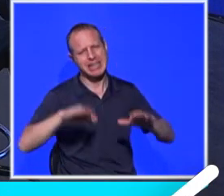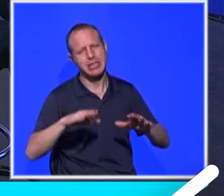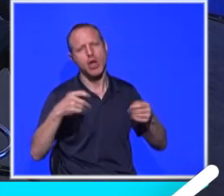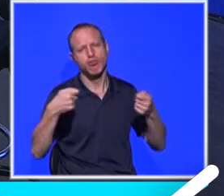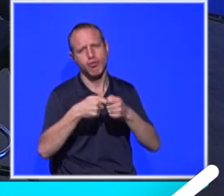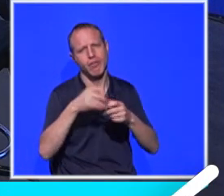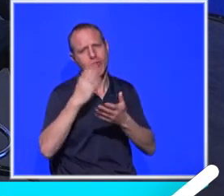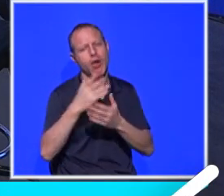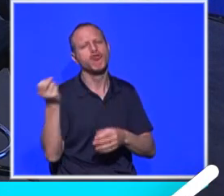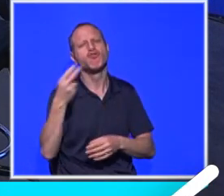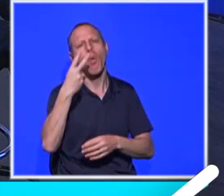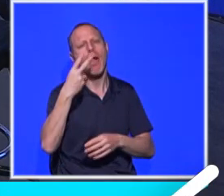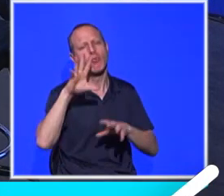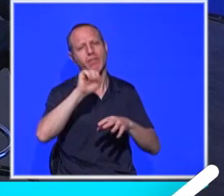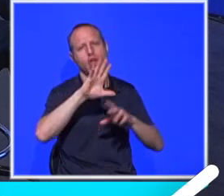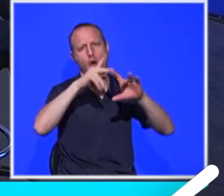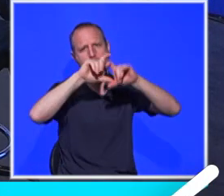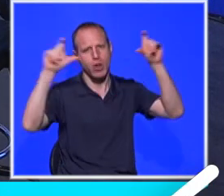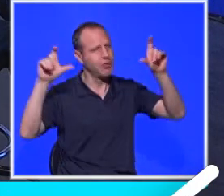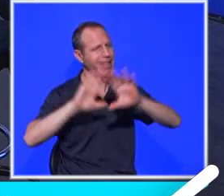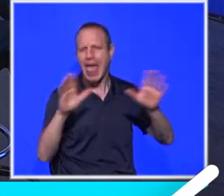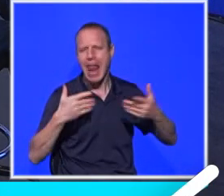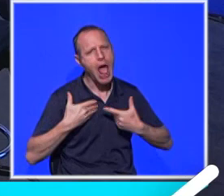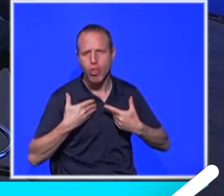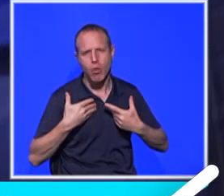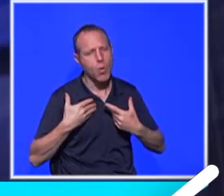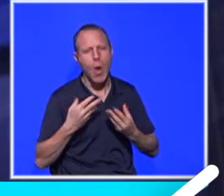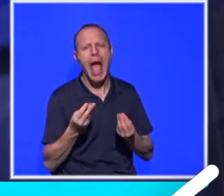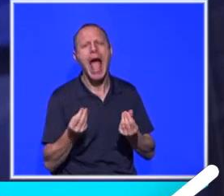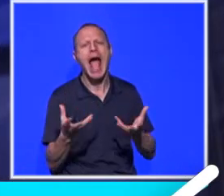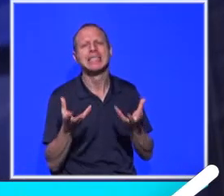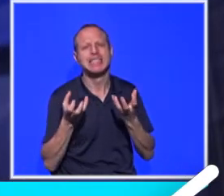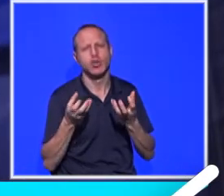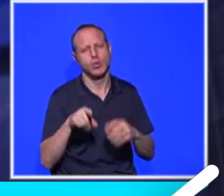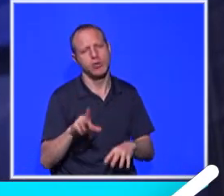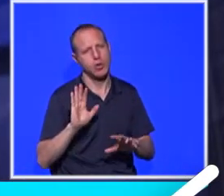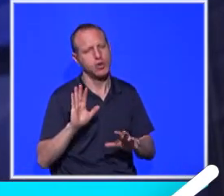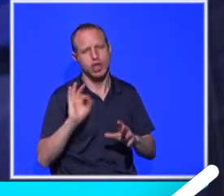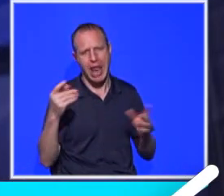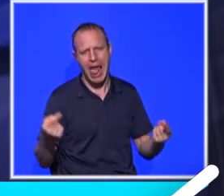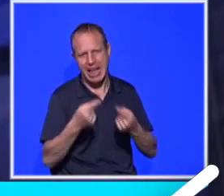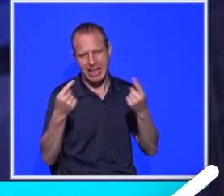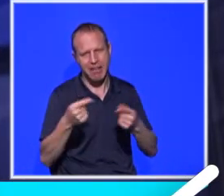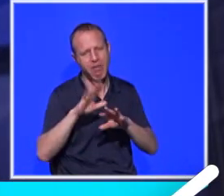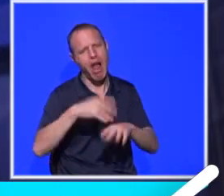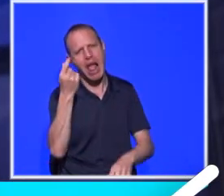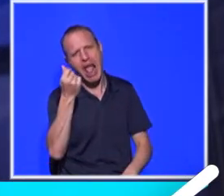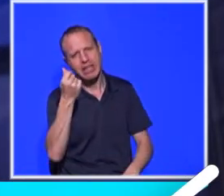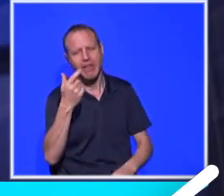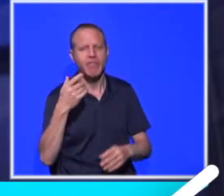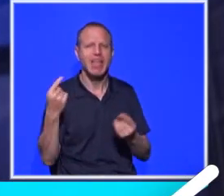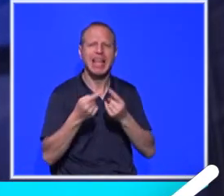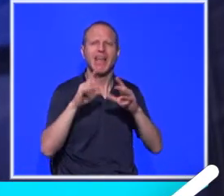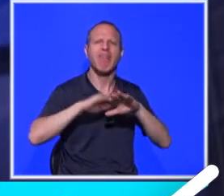תופסת את כל הכותרות, אין לנו את העססיות הזאת של הריב על כסף וריב